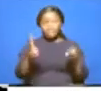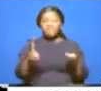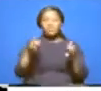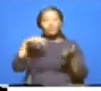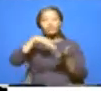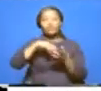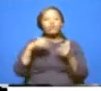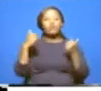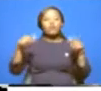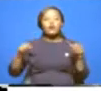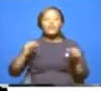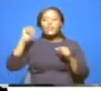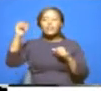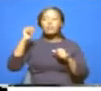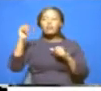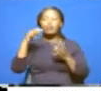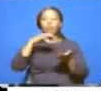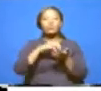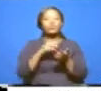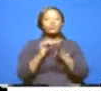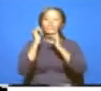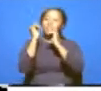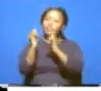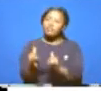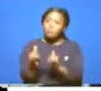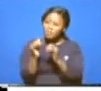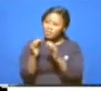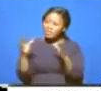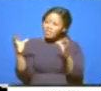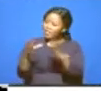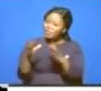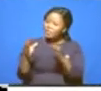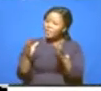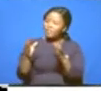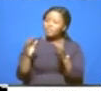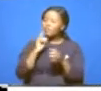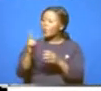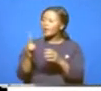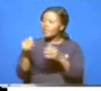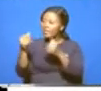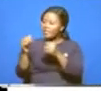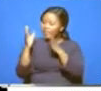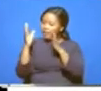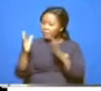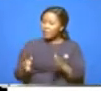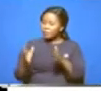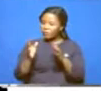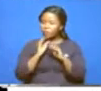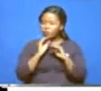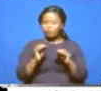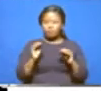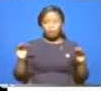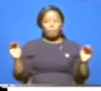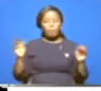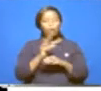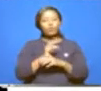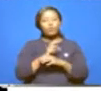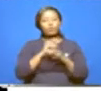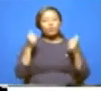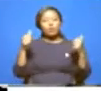ni wa mtu binafsi na wao kama kampuni hawana haki ya kumwambia mtu yeyote kuwania uchaguzi kwa tikiti ya chama chochote kile